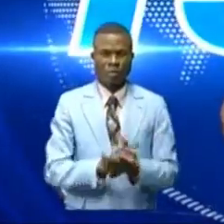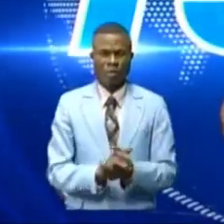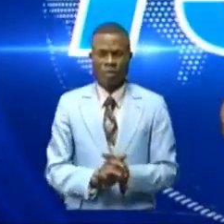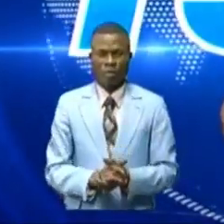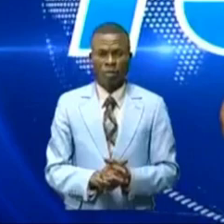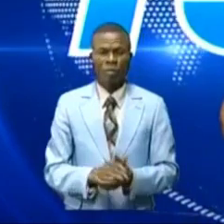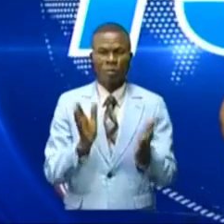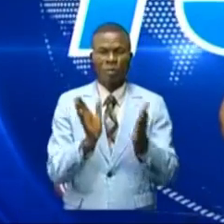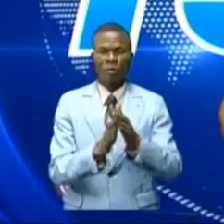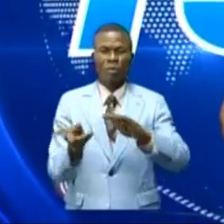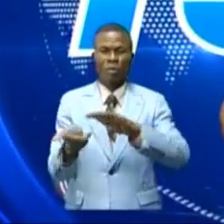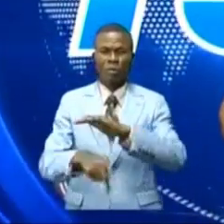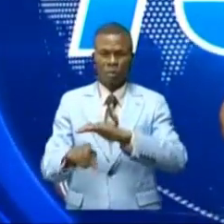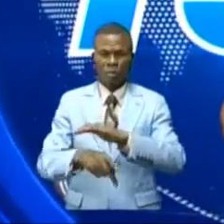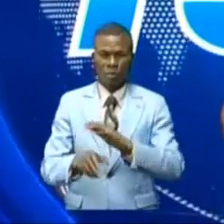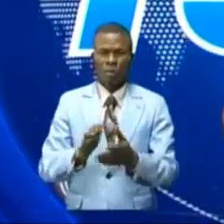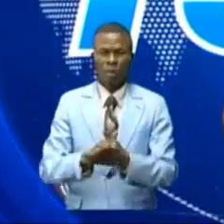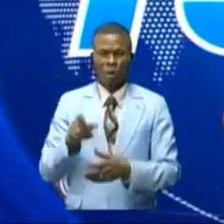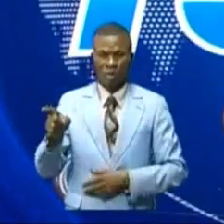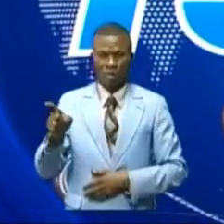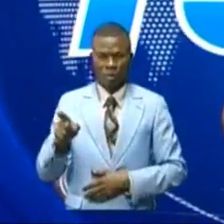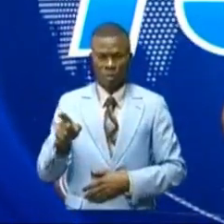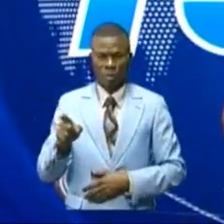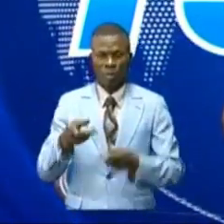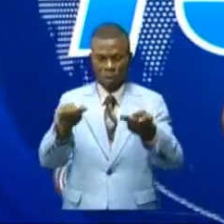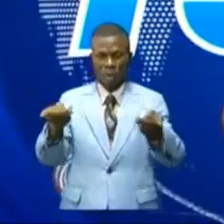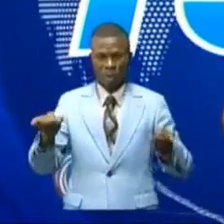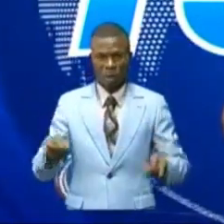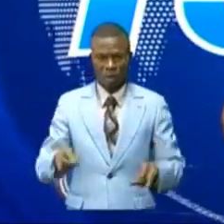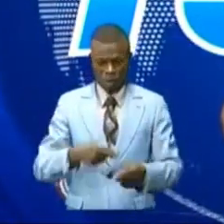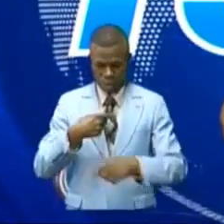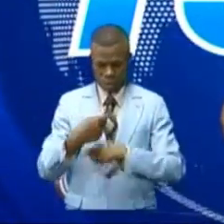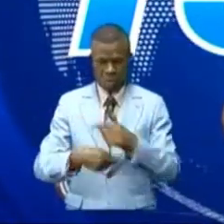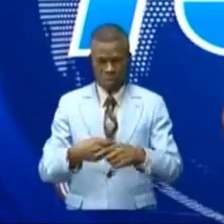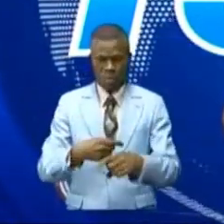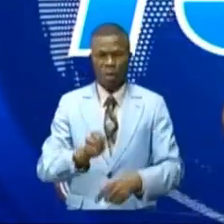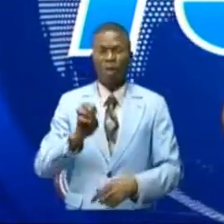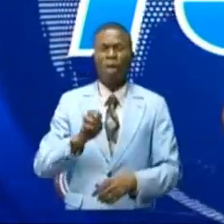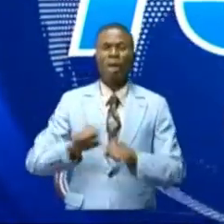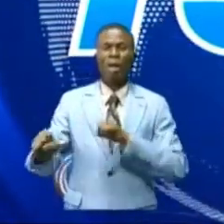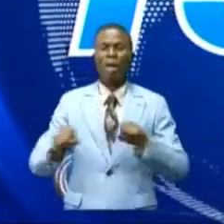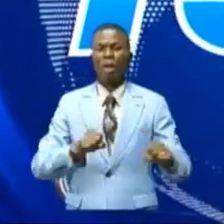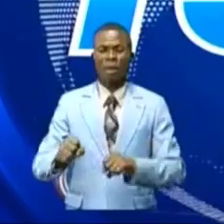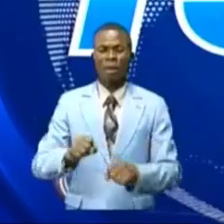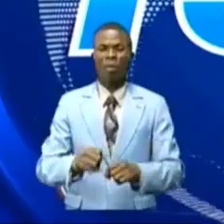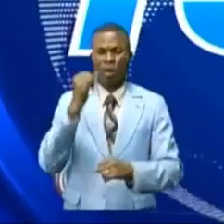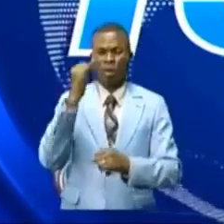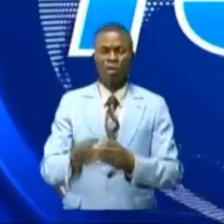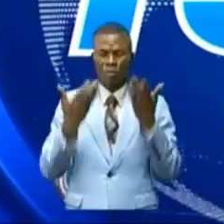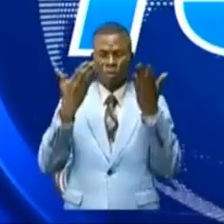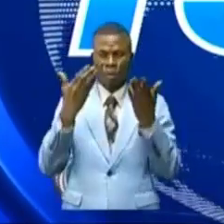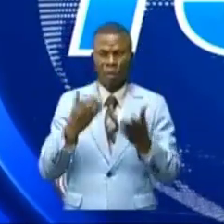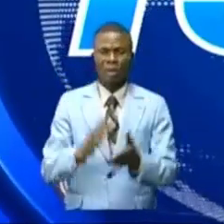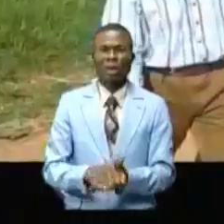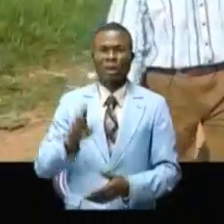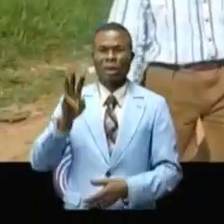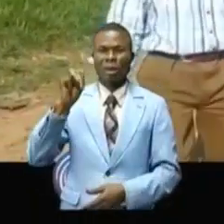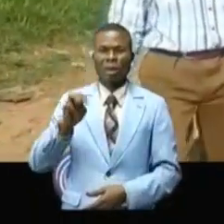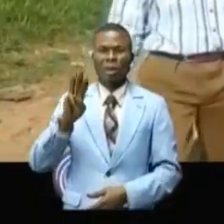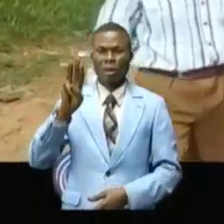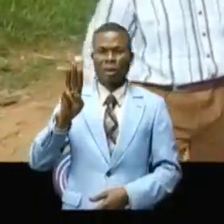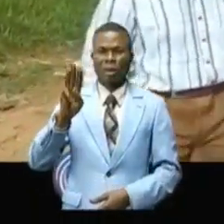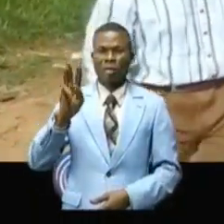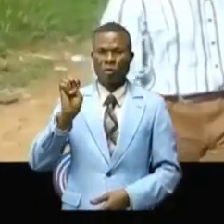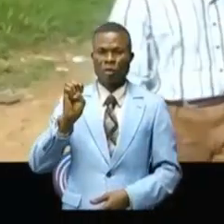L'école primaire Kouemi Tchéi a servi de cadre au lancement de l'ENAFEP en territoire de Mouka. Coup